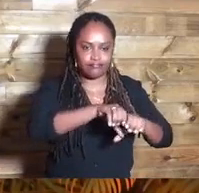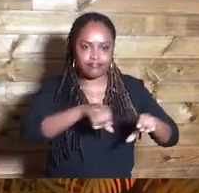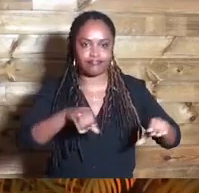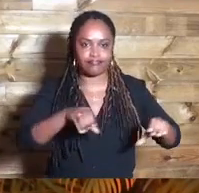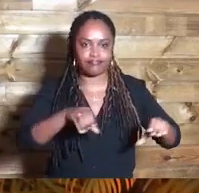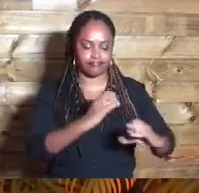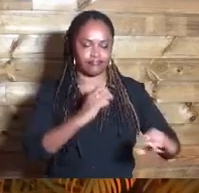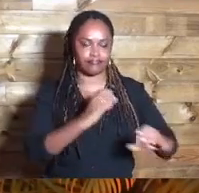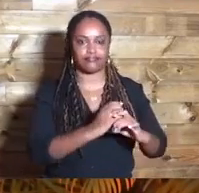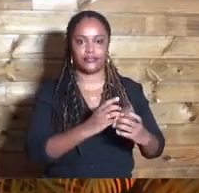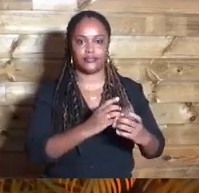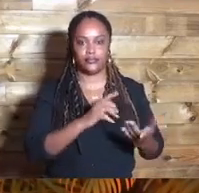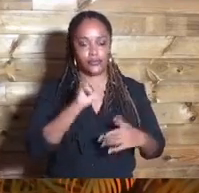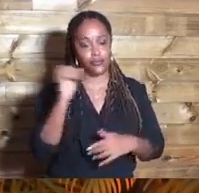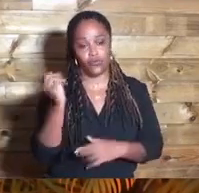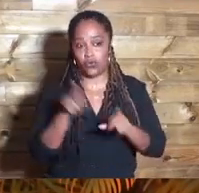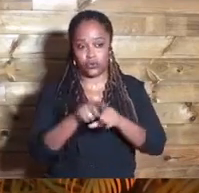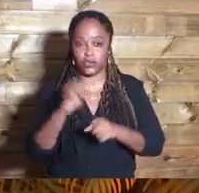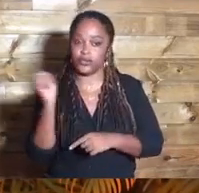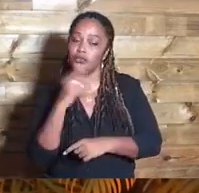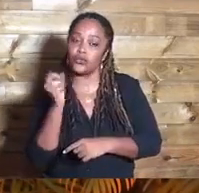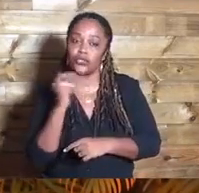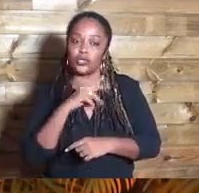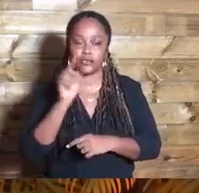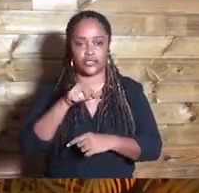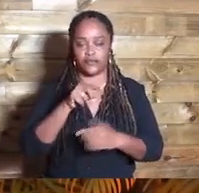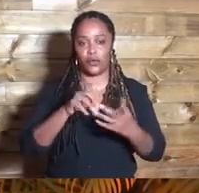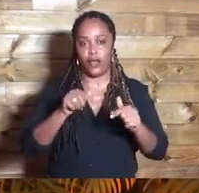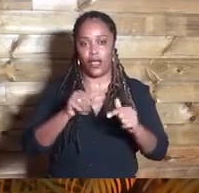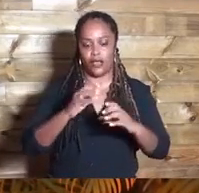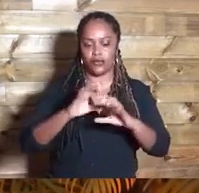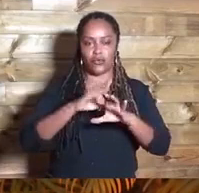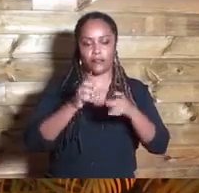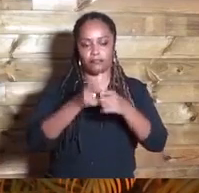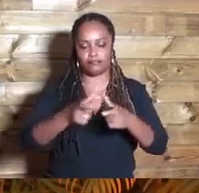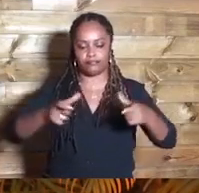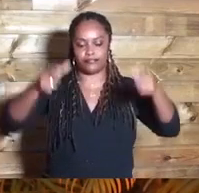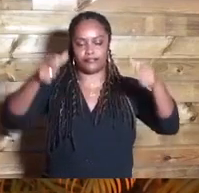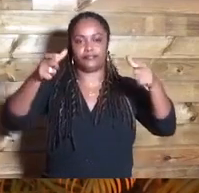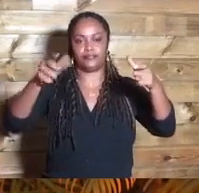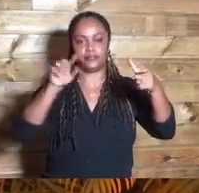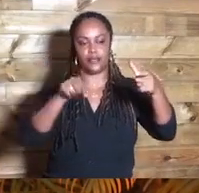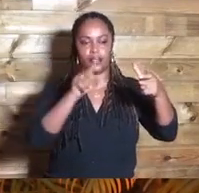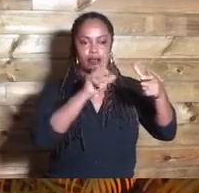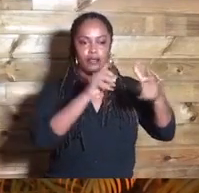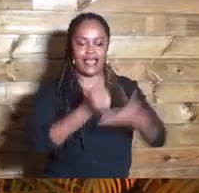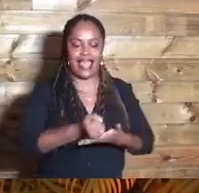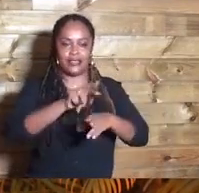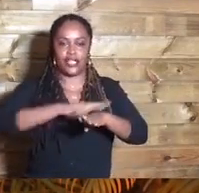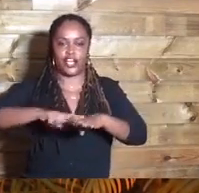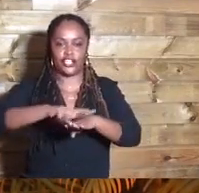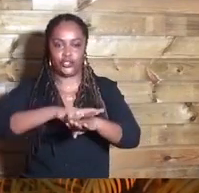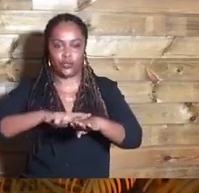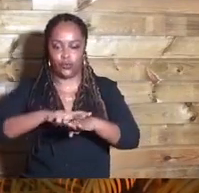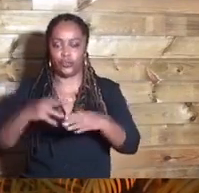gérer l'urgence. Nous allons lancer donc cette grande opération de citerne. Les aides régionales